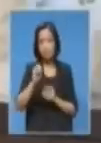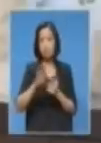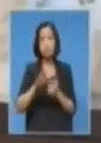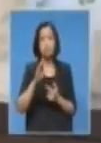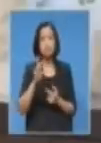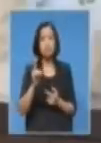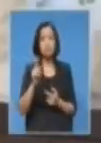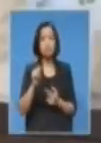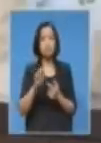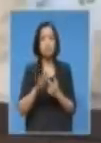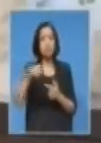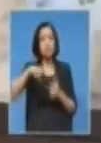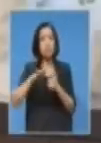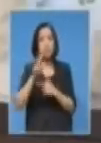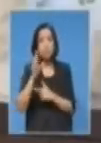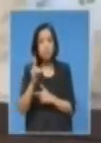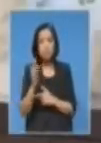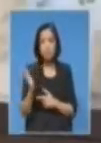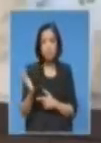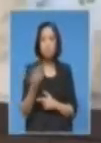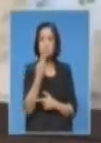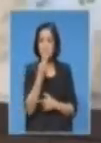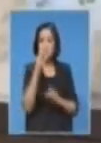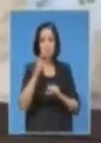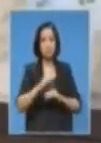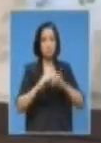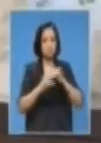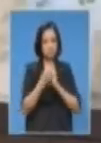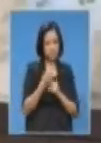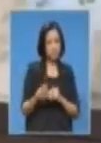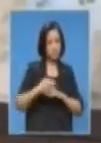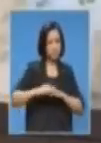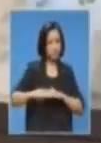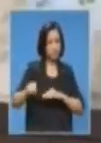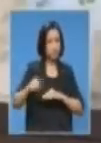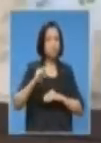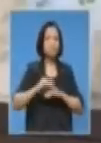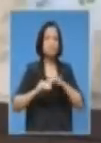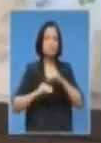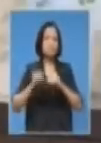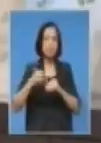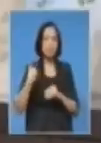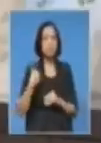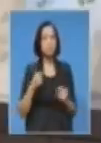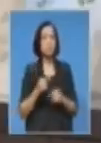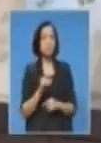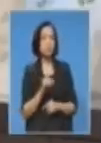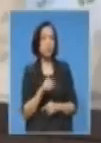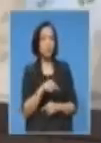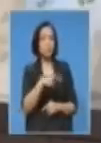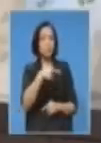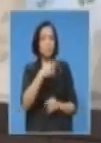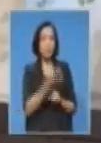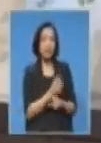คตะวันออกนั้นท่านก็จะเห็นว่าการก่อสร้างนั้นเนี่ยขณะนี้ก็จะมีช่วงจากด่านพานทองนะครับไป